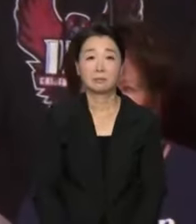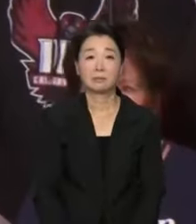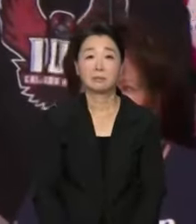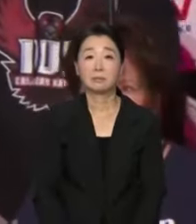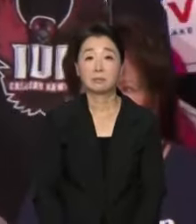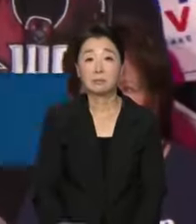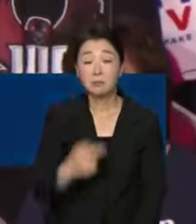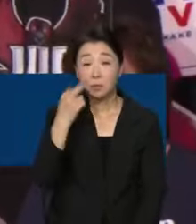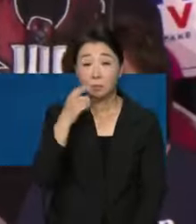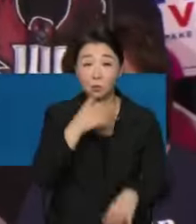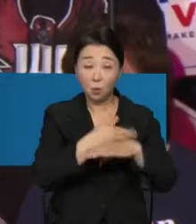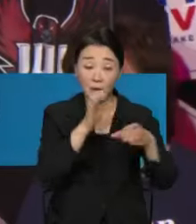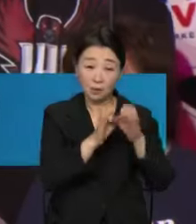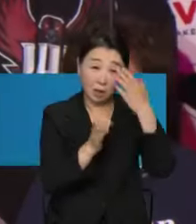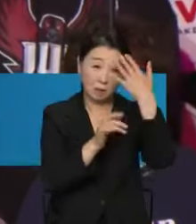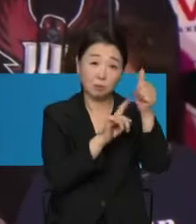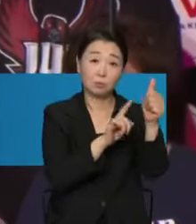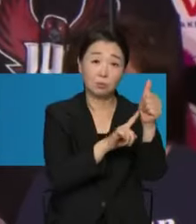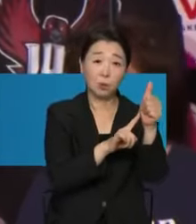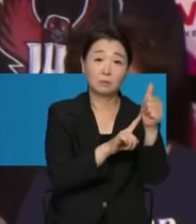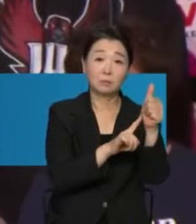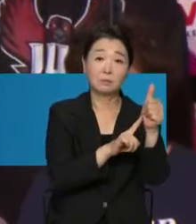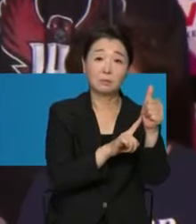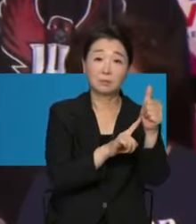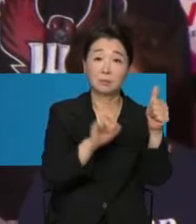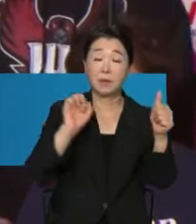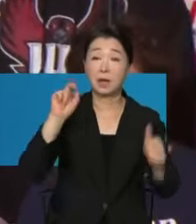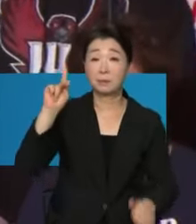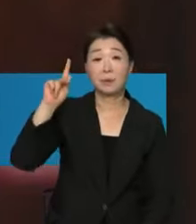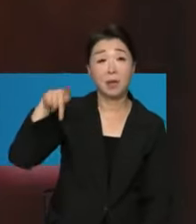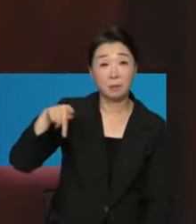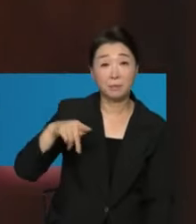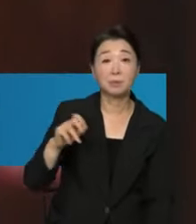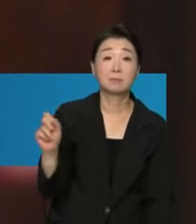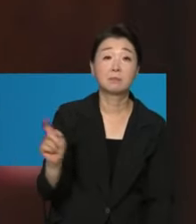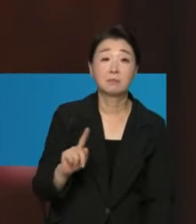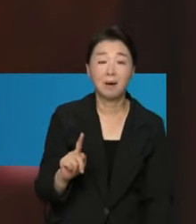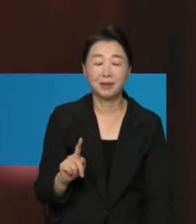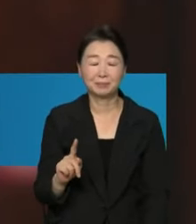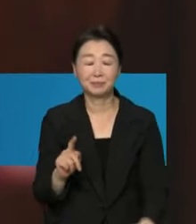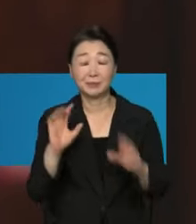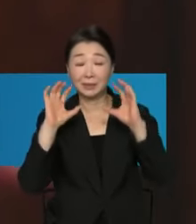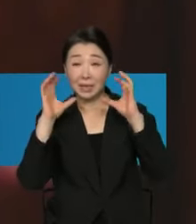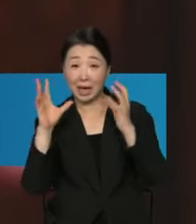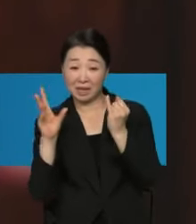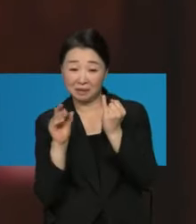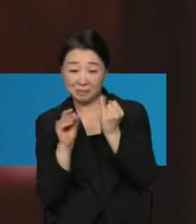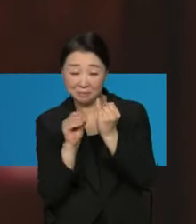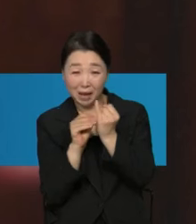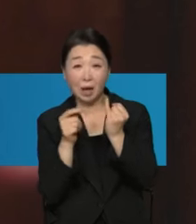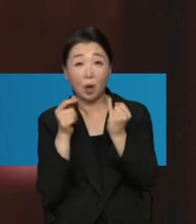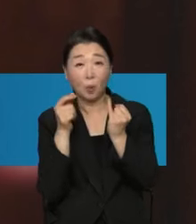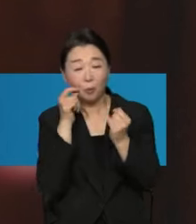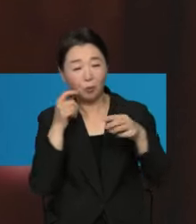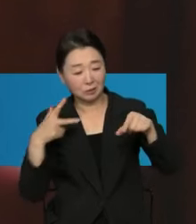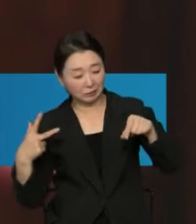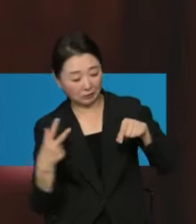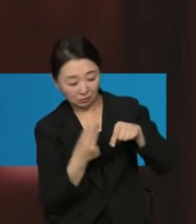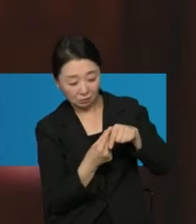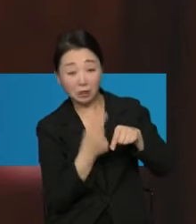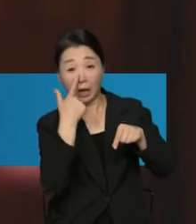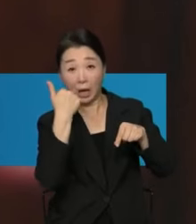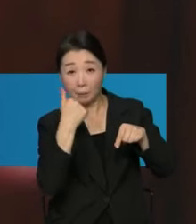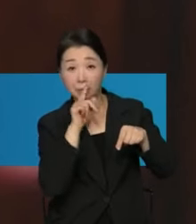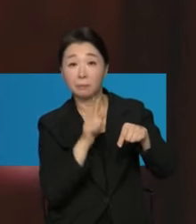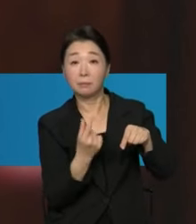미국 공화당 대선 후보인 트럼프 전 대통령이 IVF, 그러니까 이 시험관 시술의 아버지라고 자처하고 나섰습니다. 현지